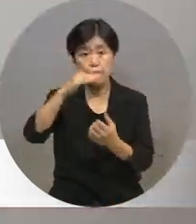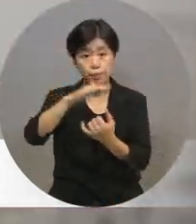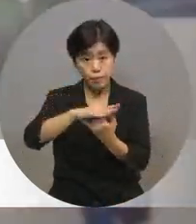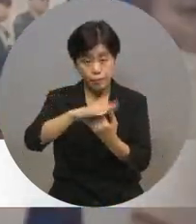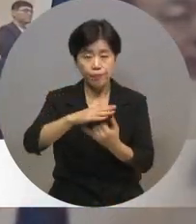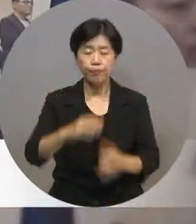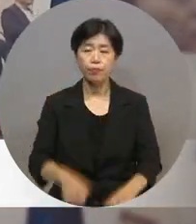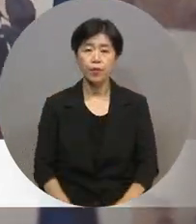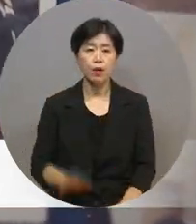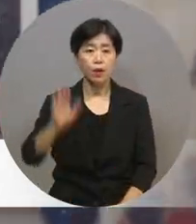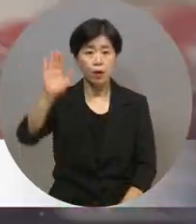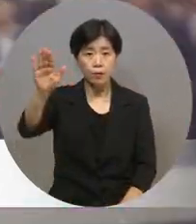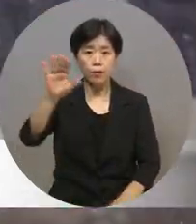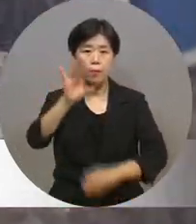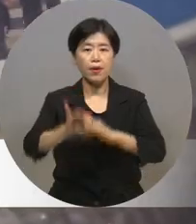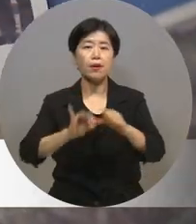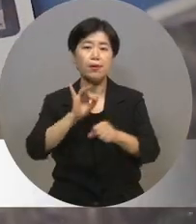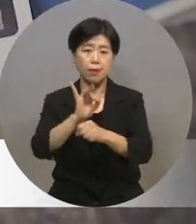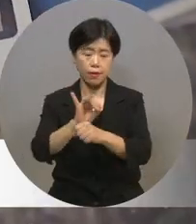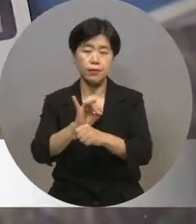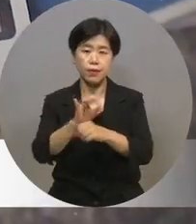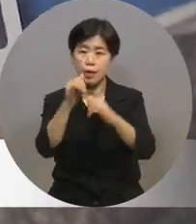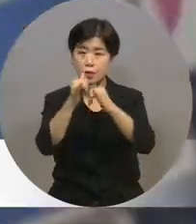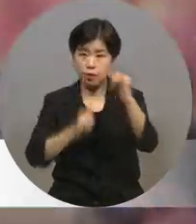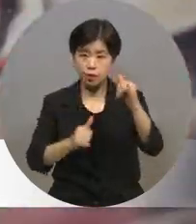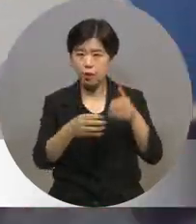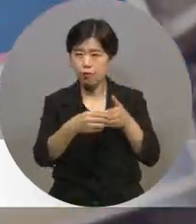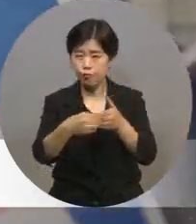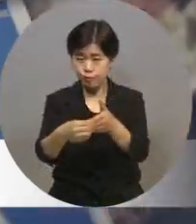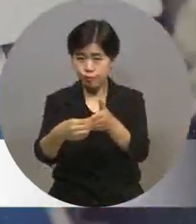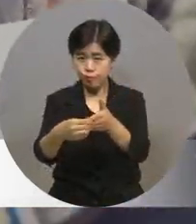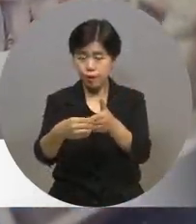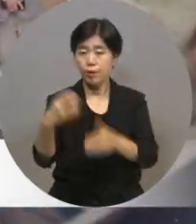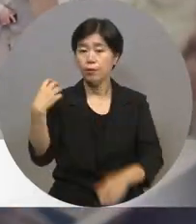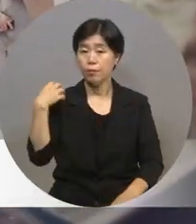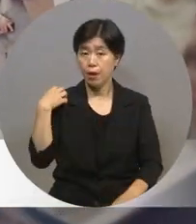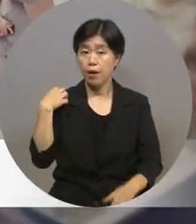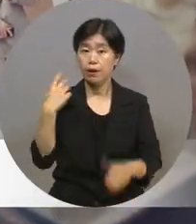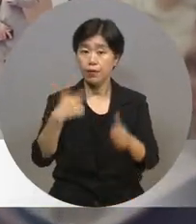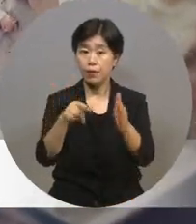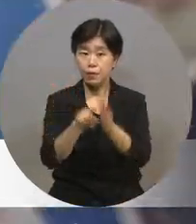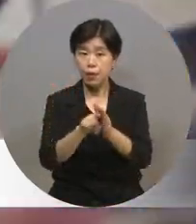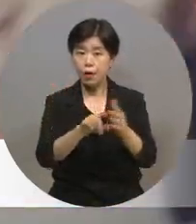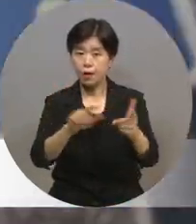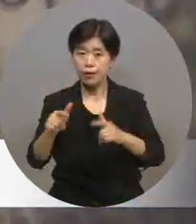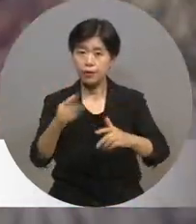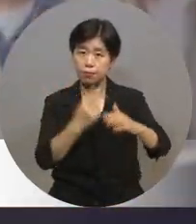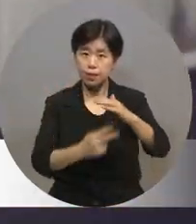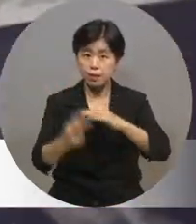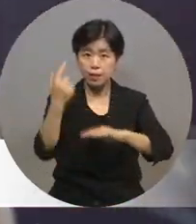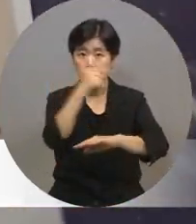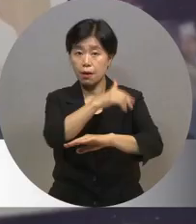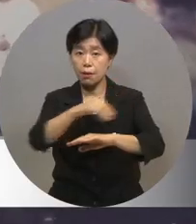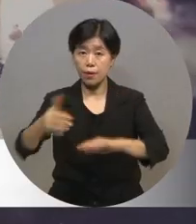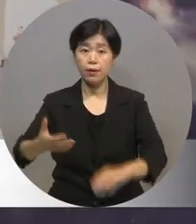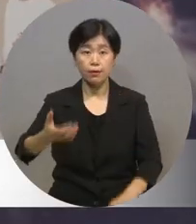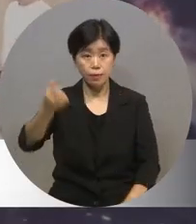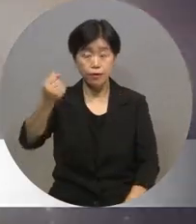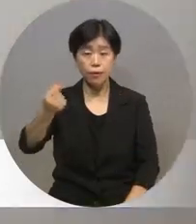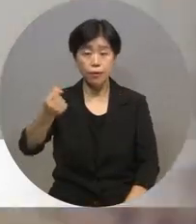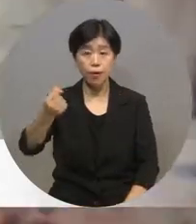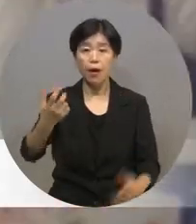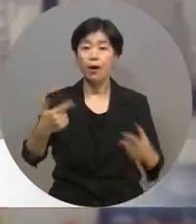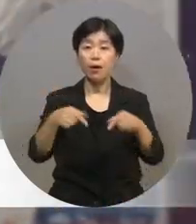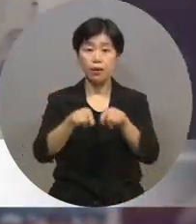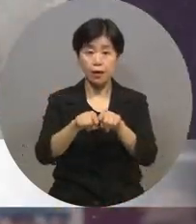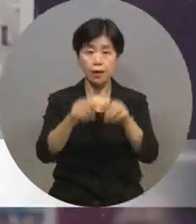전남의 미래 100년을 책임질 핵심 리더로 성장할 수 있도록 용기 있는 비전과 계획을 세우고 이와 더불어